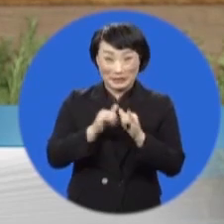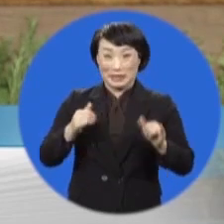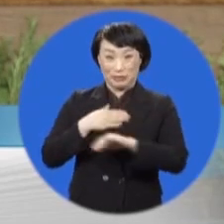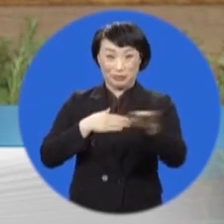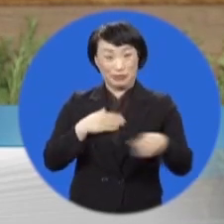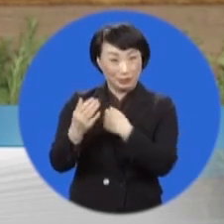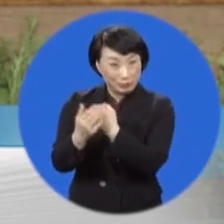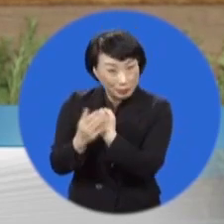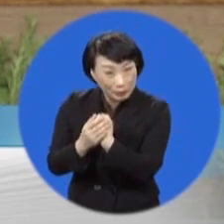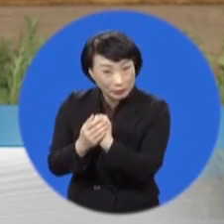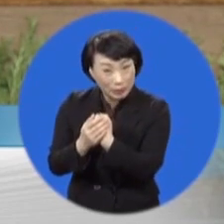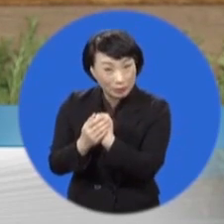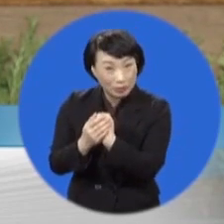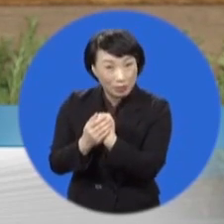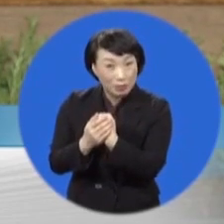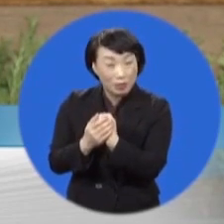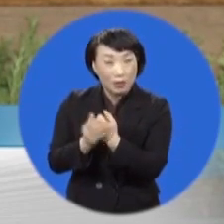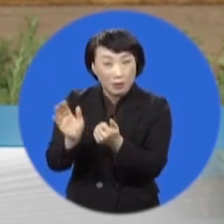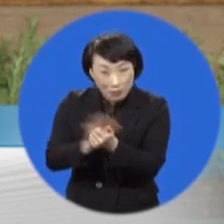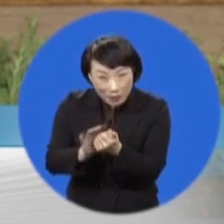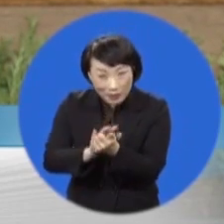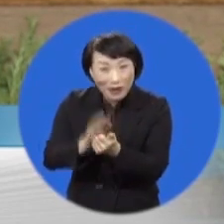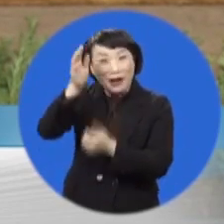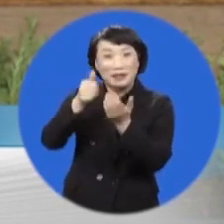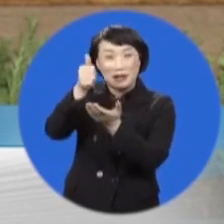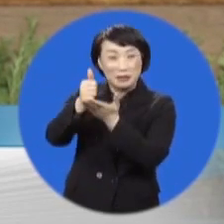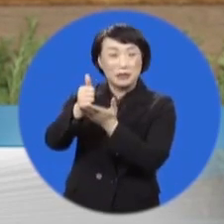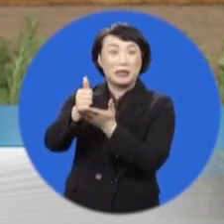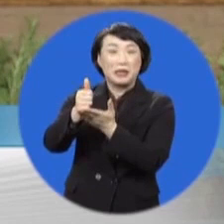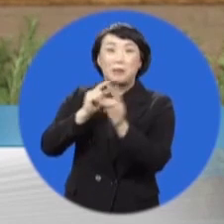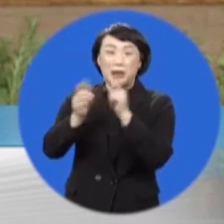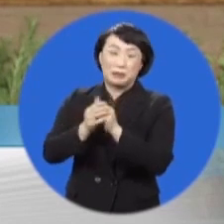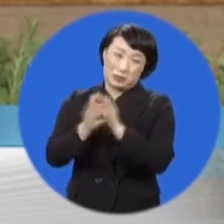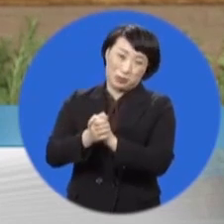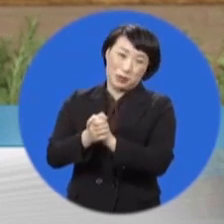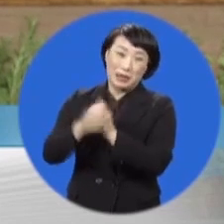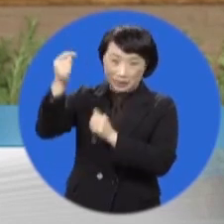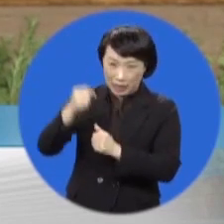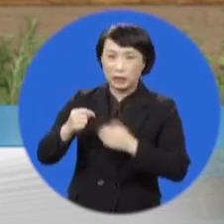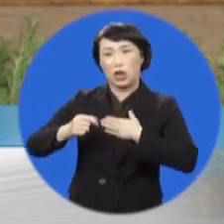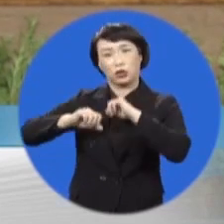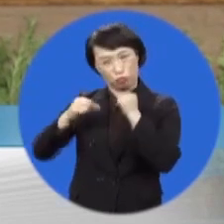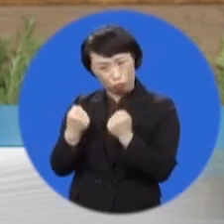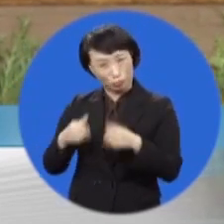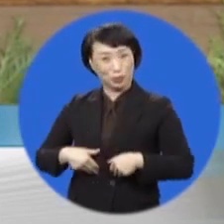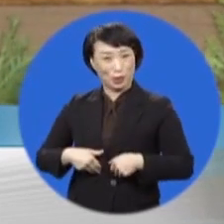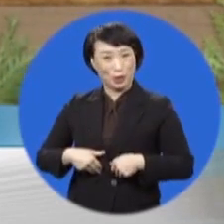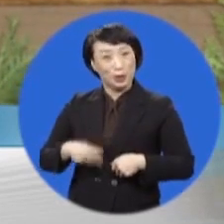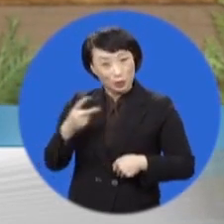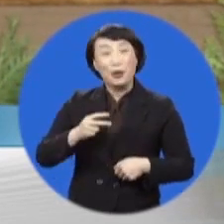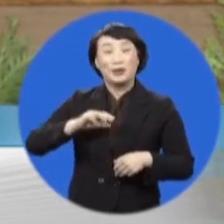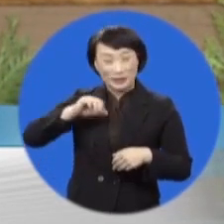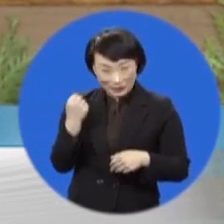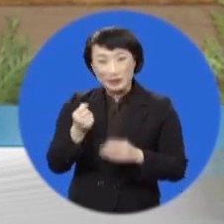단을 돕겠다고 배려 하신 하나님이 기도 안 하신 은혜를 수용하라 입맛 그리고